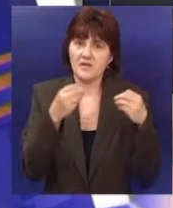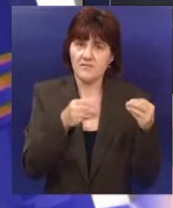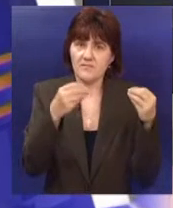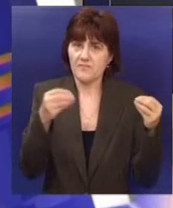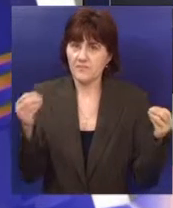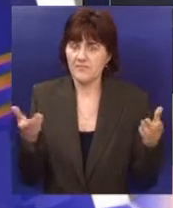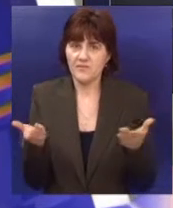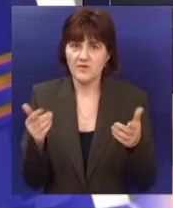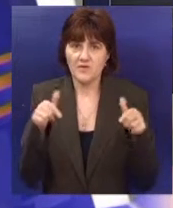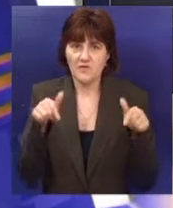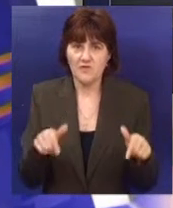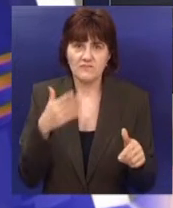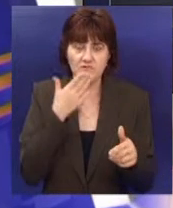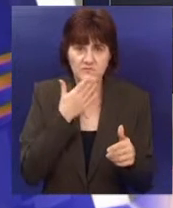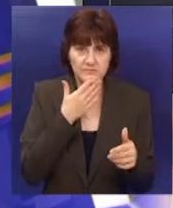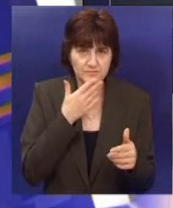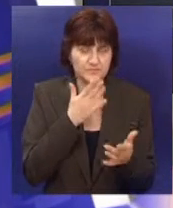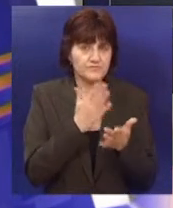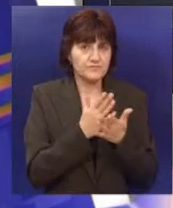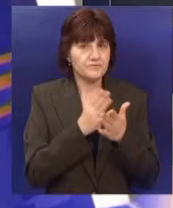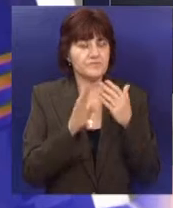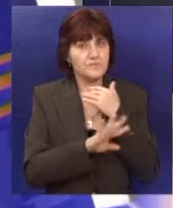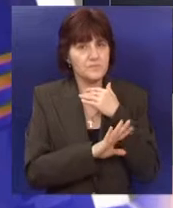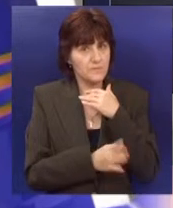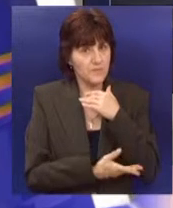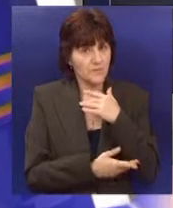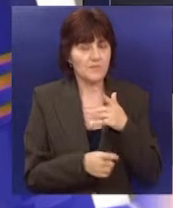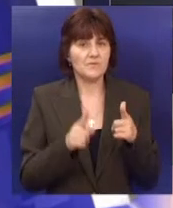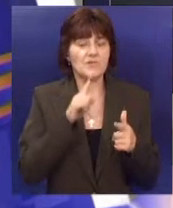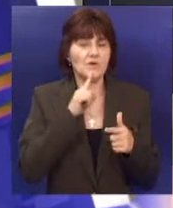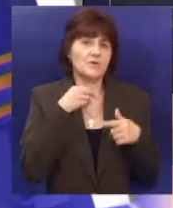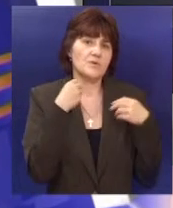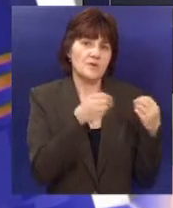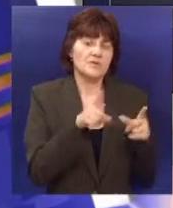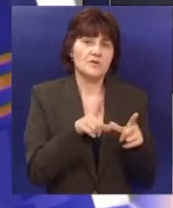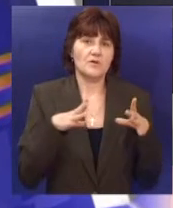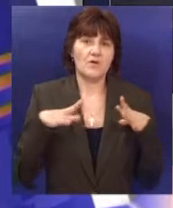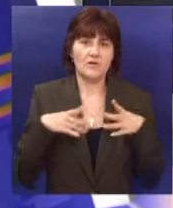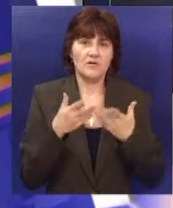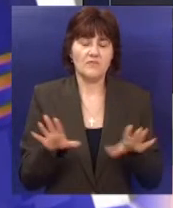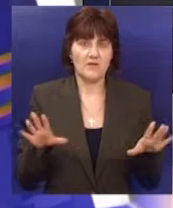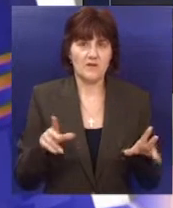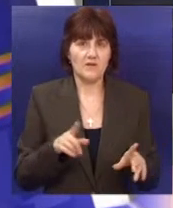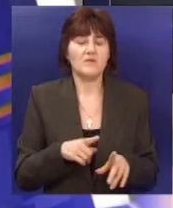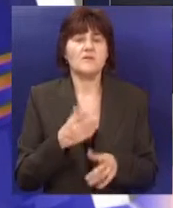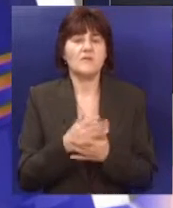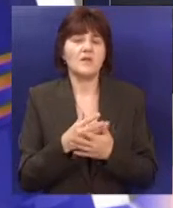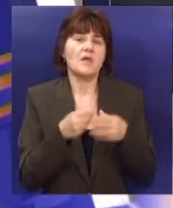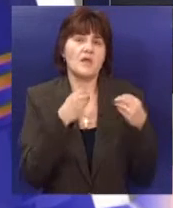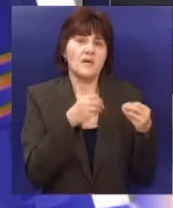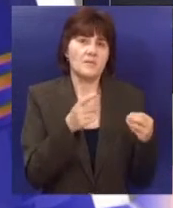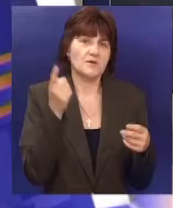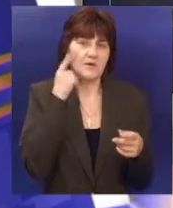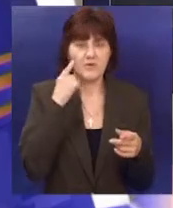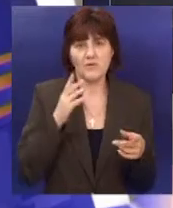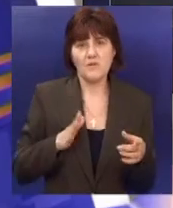kratke prezentacije, u organizaciji su učestvovali i učenici Politehničke škole koji su u toku odmora prezentovali svoje znanja